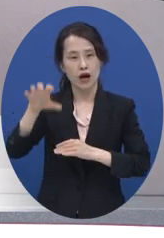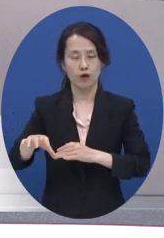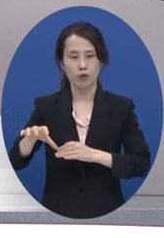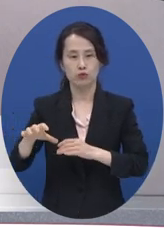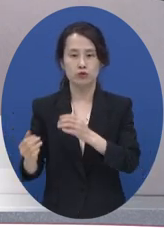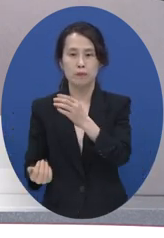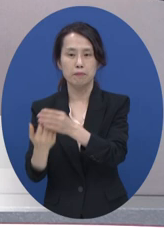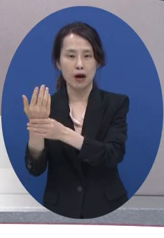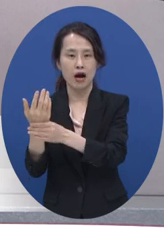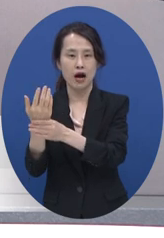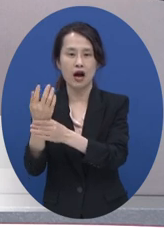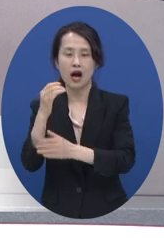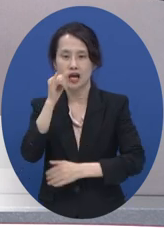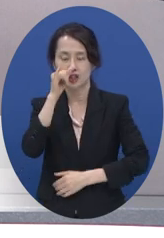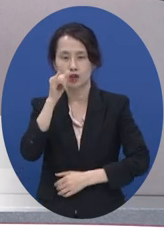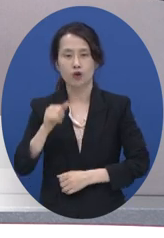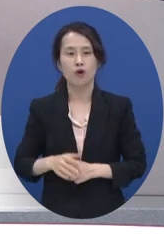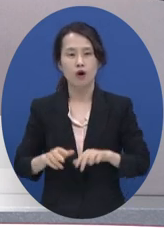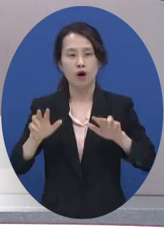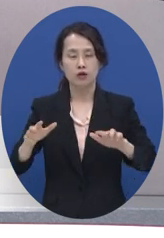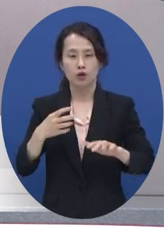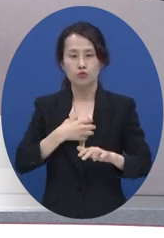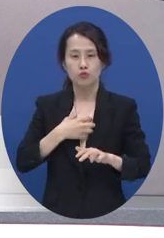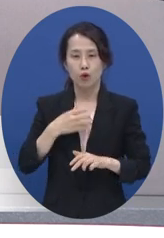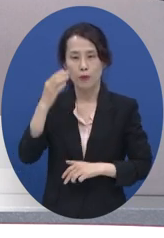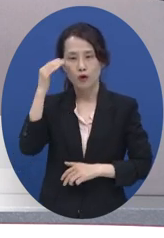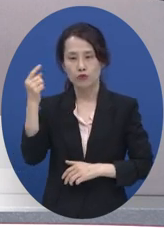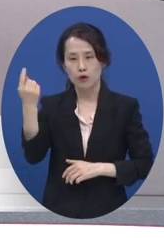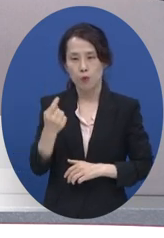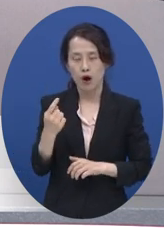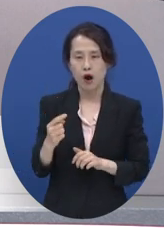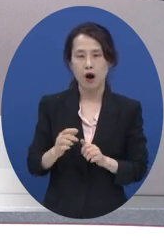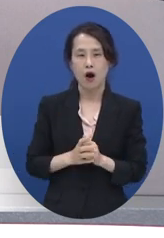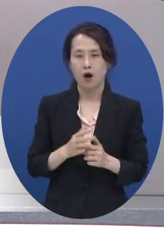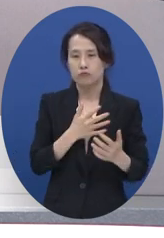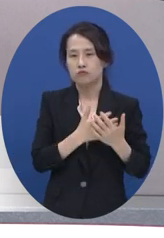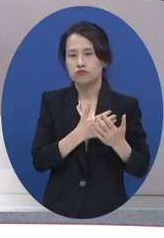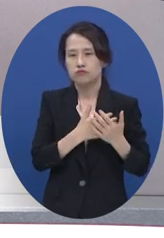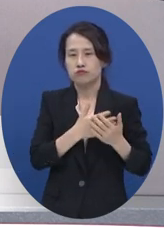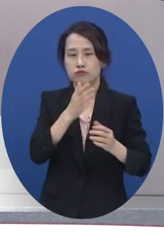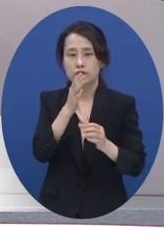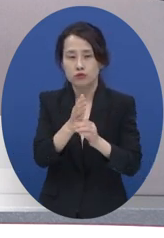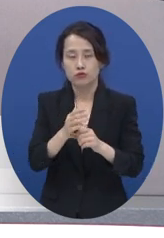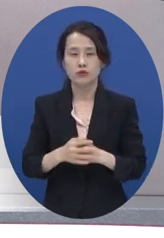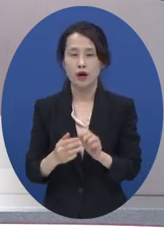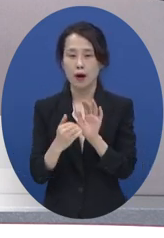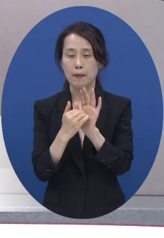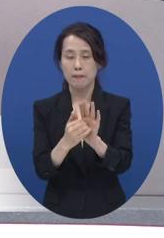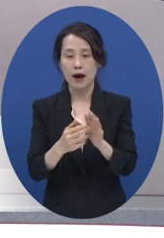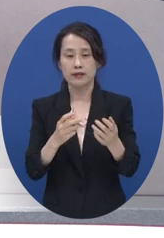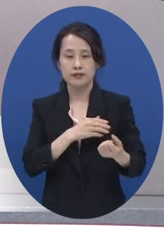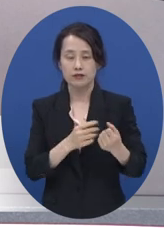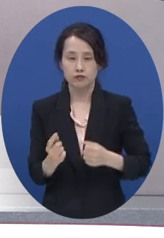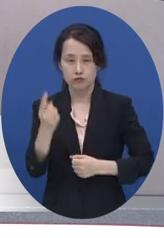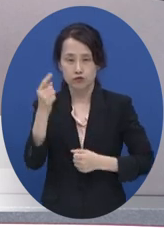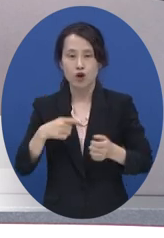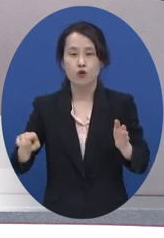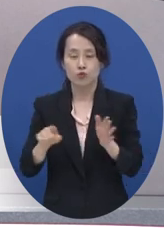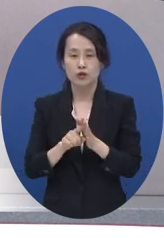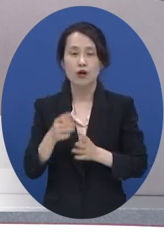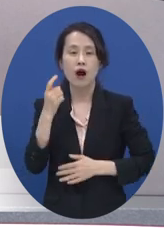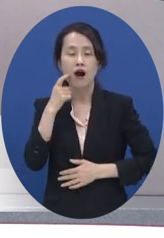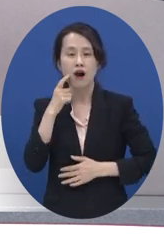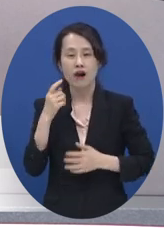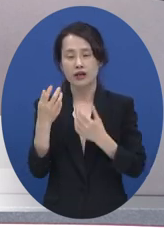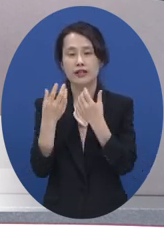최근 북한 자강도에도 번져 그 위험이 국내 양돈 농가를 조여오고 있는데요. 대처 능력을 높이고자 국내 유입 상황을